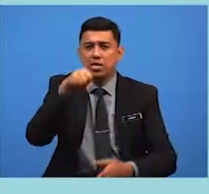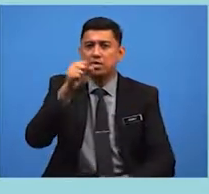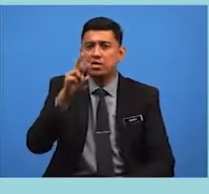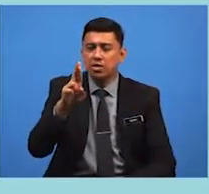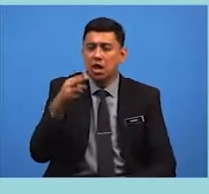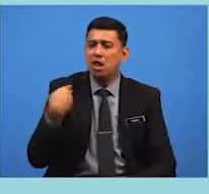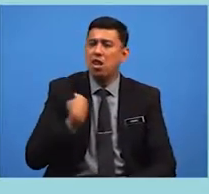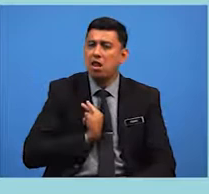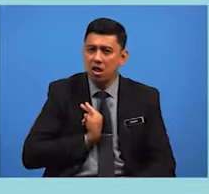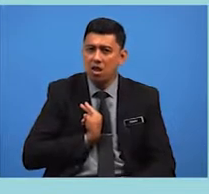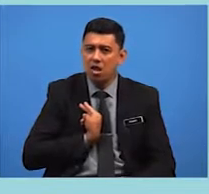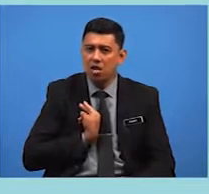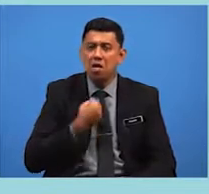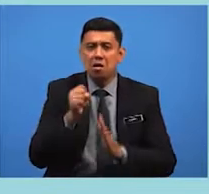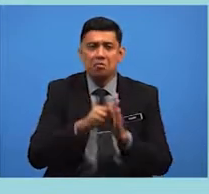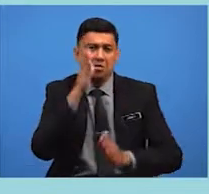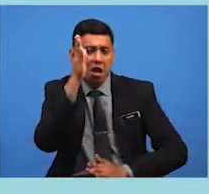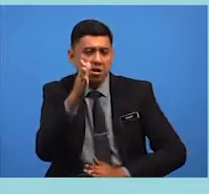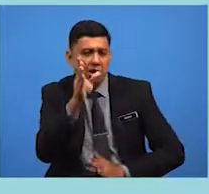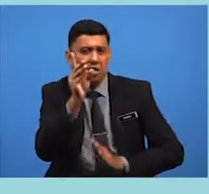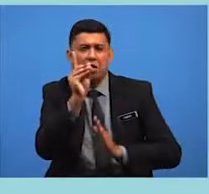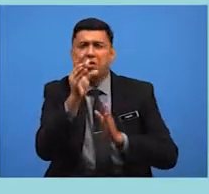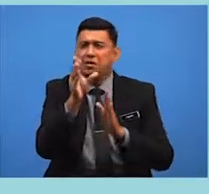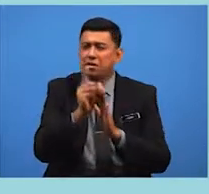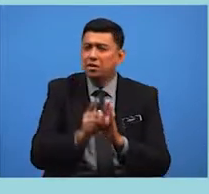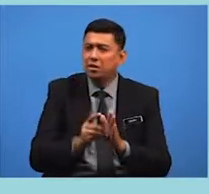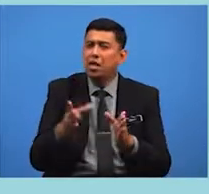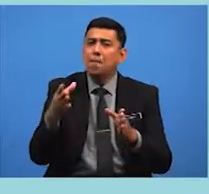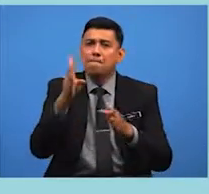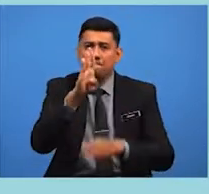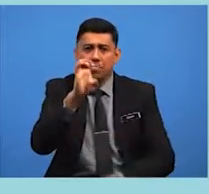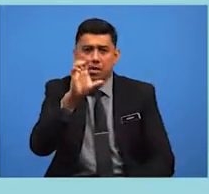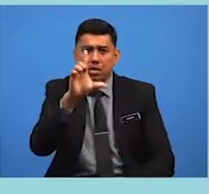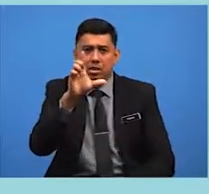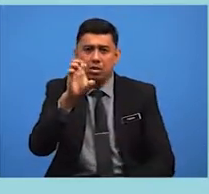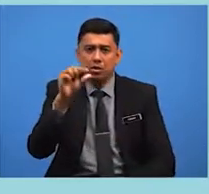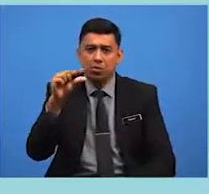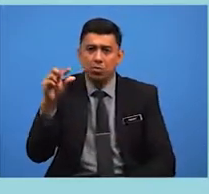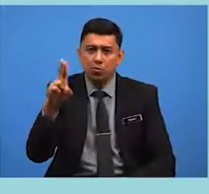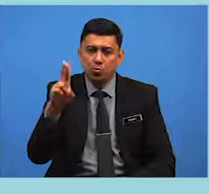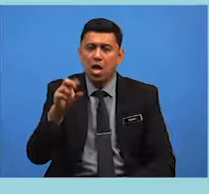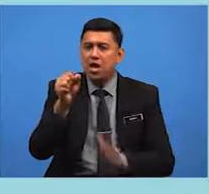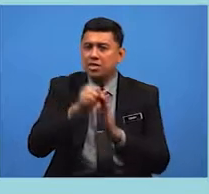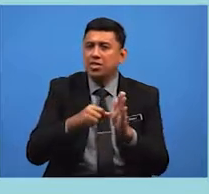lelah, seakan dibelenggu setiap inci jiwa raga.